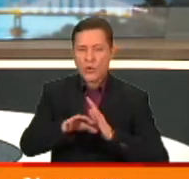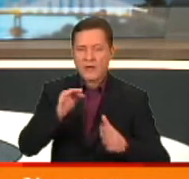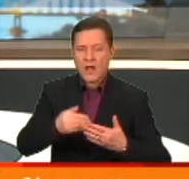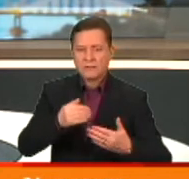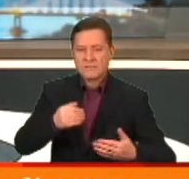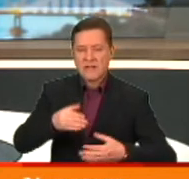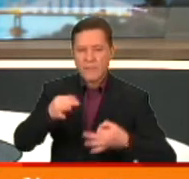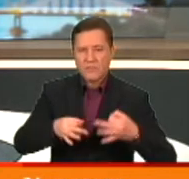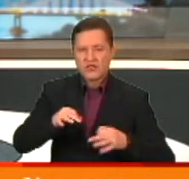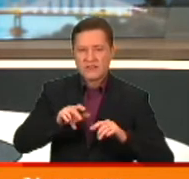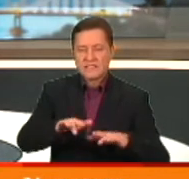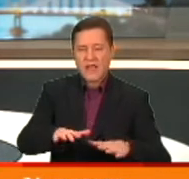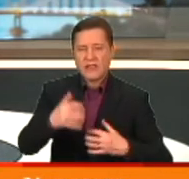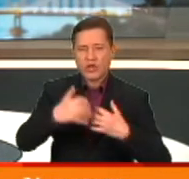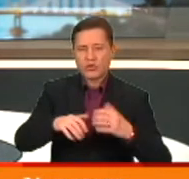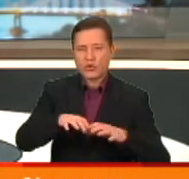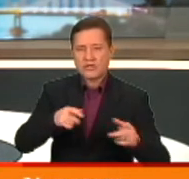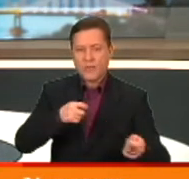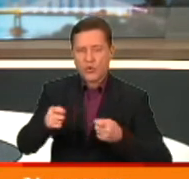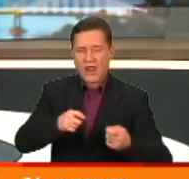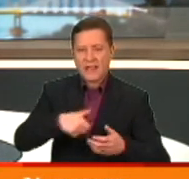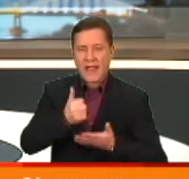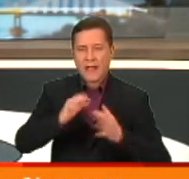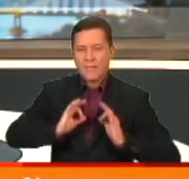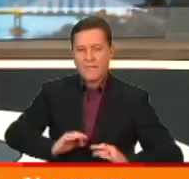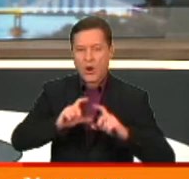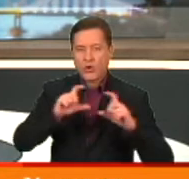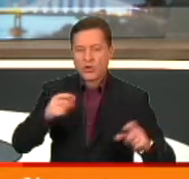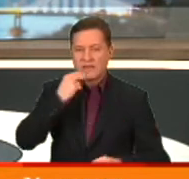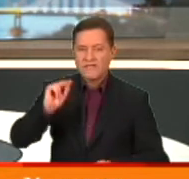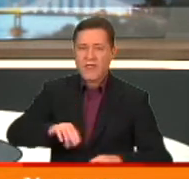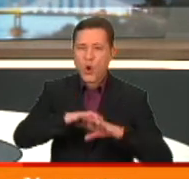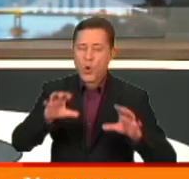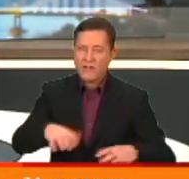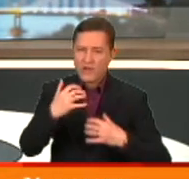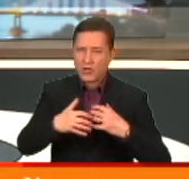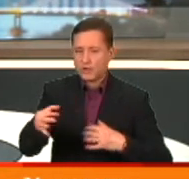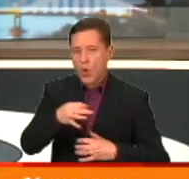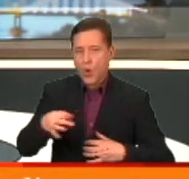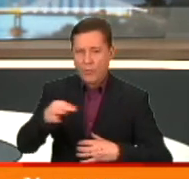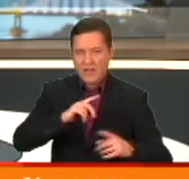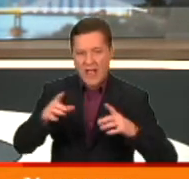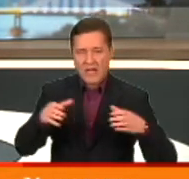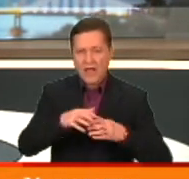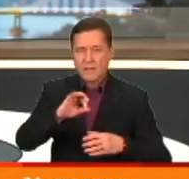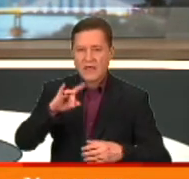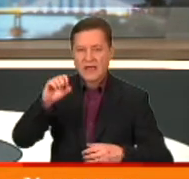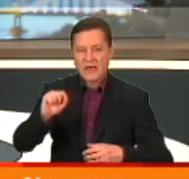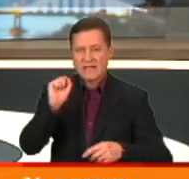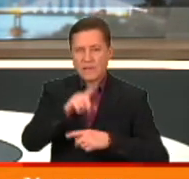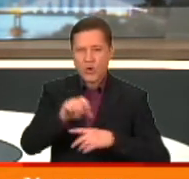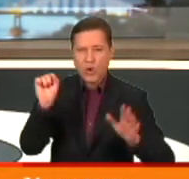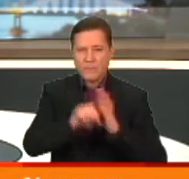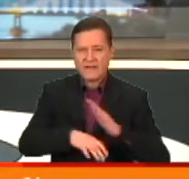херсонському урядникові. Нагадаю, Генпрокуратура звинуватила голову Херсонської облради Владислава Мангера у замовленні